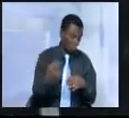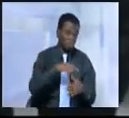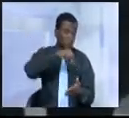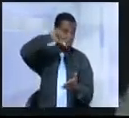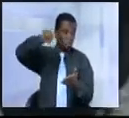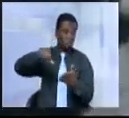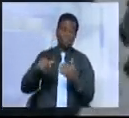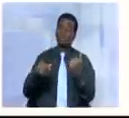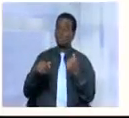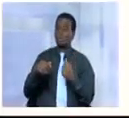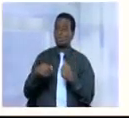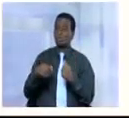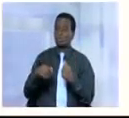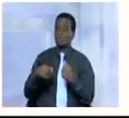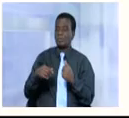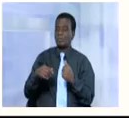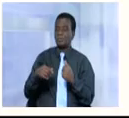Levant.